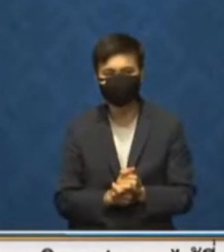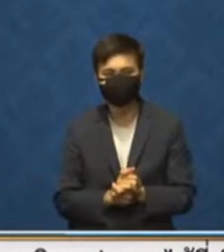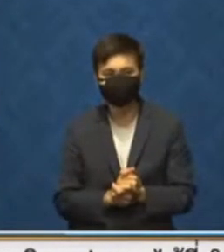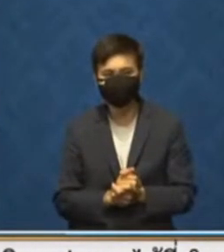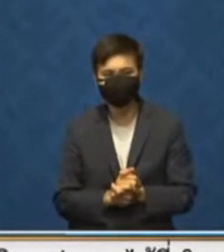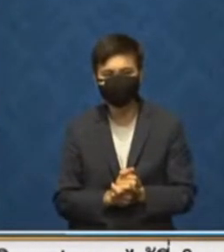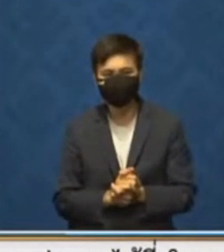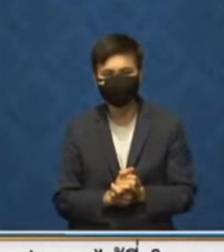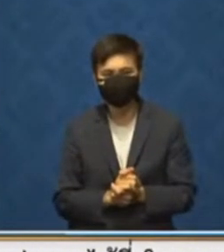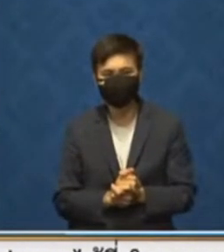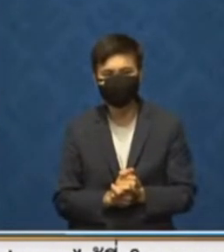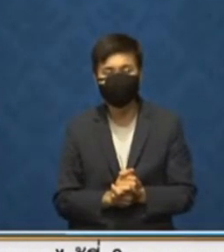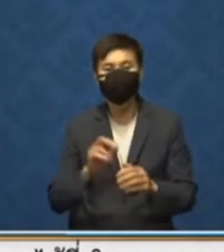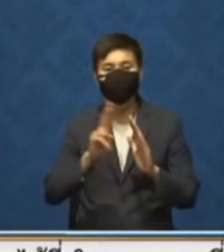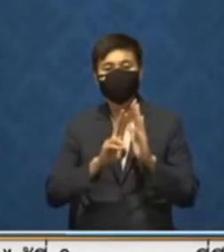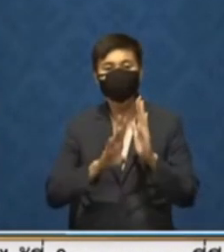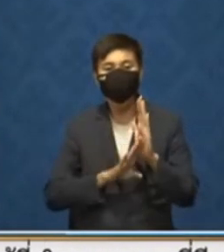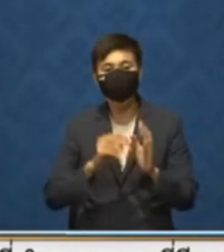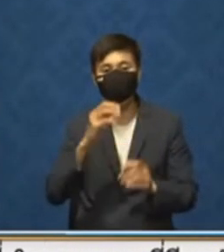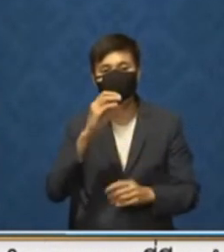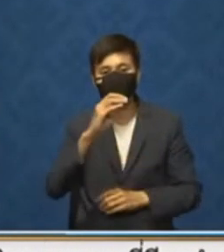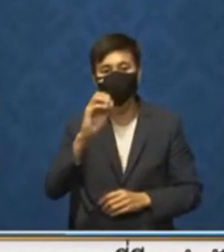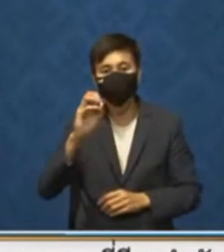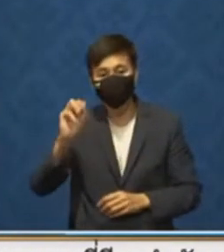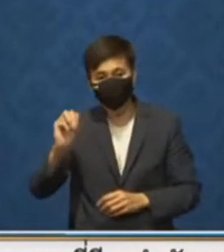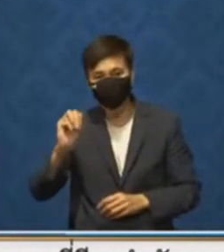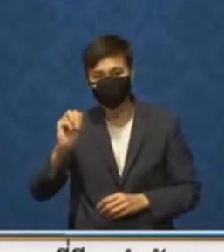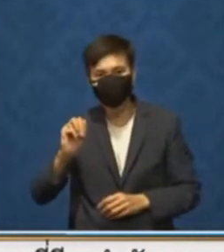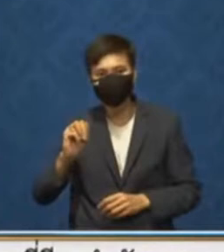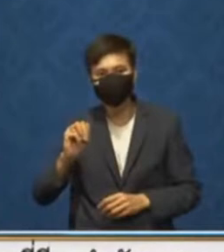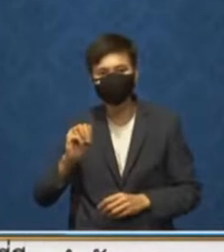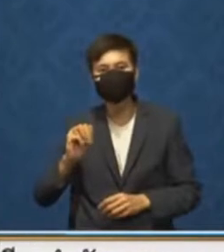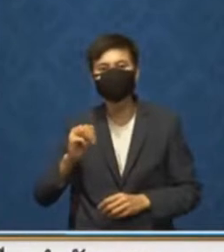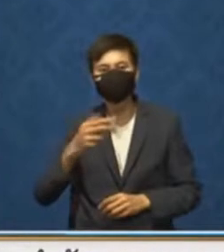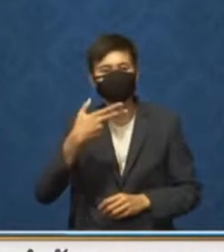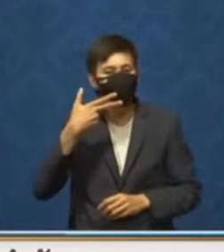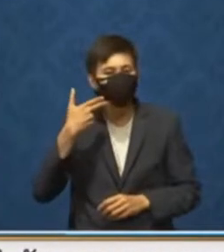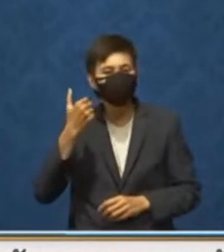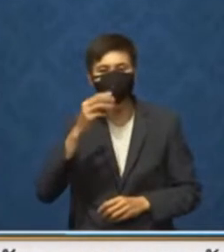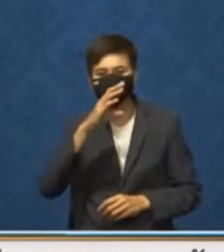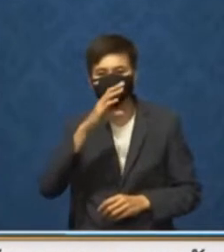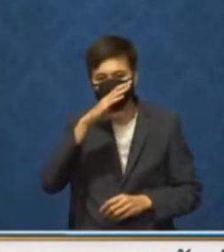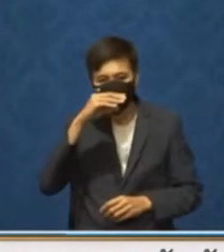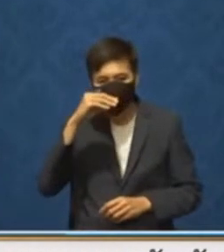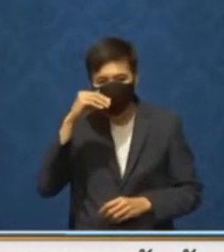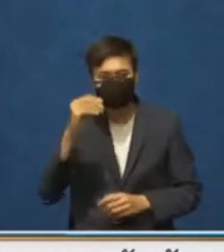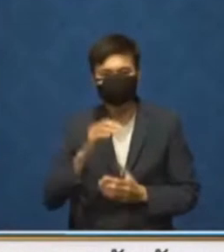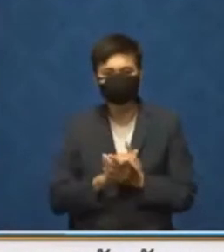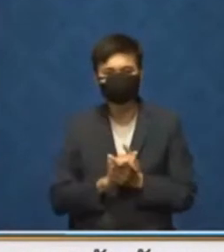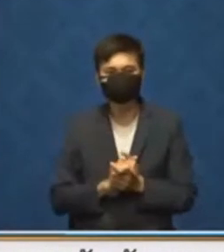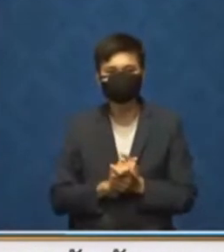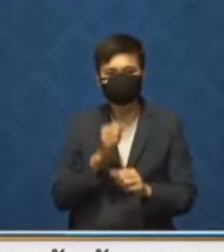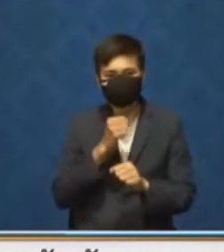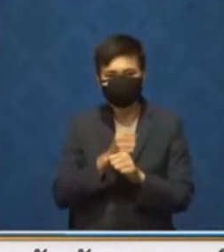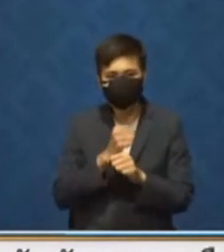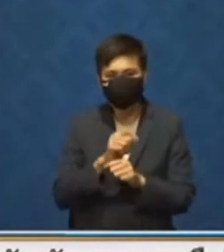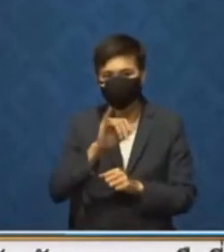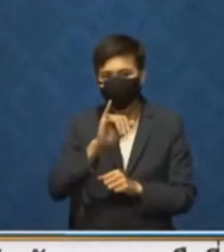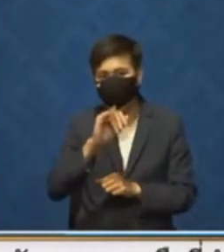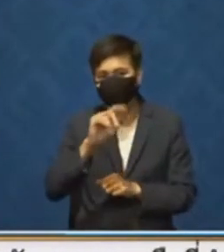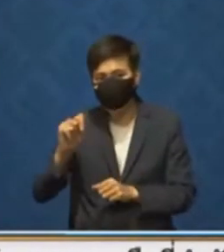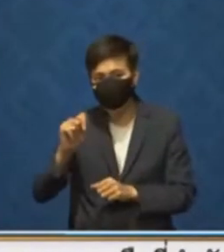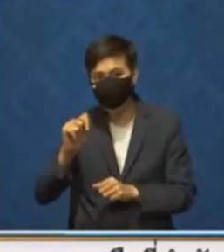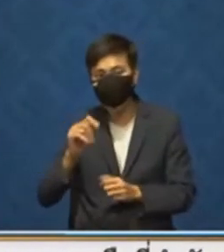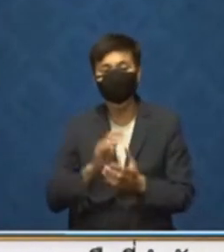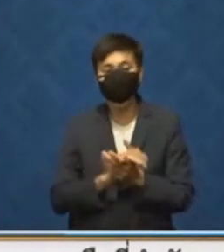งดระบบคอมมันหวานหอมเพราะว่ากลุ่มบอยกันบ่อยเก่งมากลบไอ้ก๊อบไอทีฟันกำไรนะ